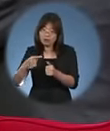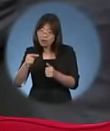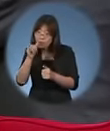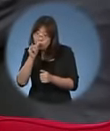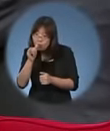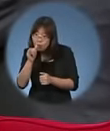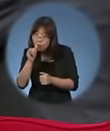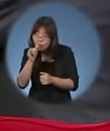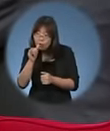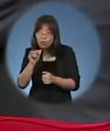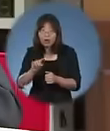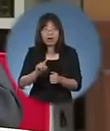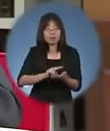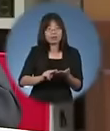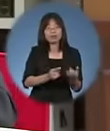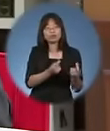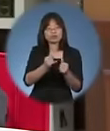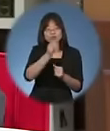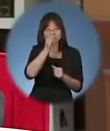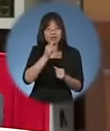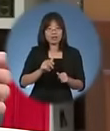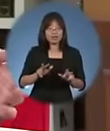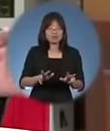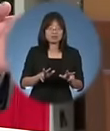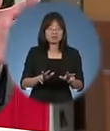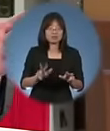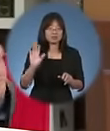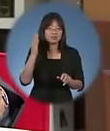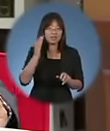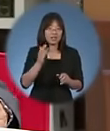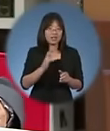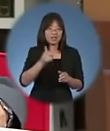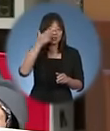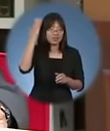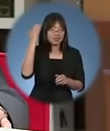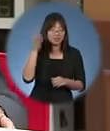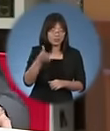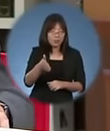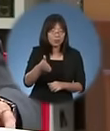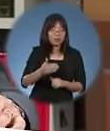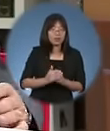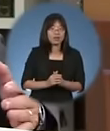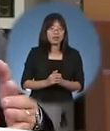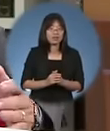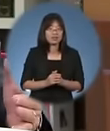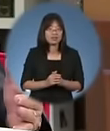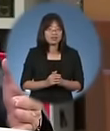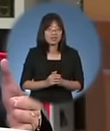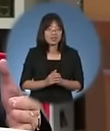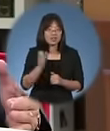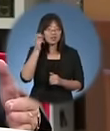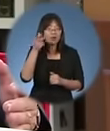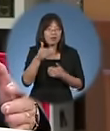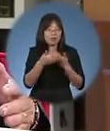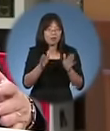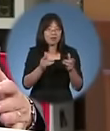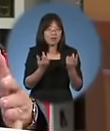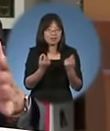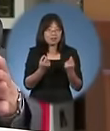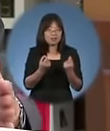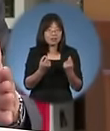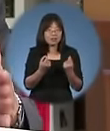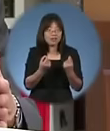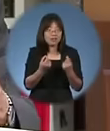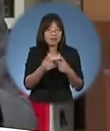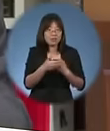겁니까? 만화하고 굉장히 유사성이 있죠. 요즘에는 옛날에는 어떤 전공이란 것이 여관방 같은 거예요. 네. 그 얘기